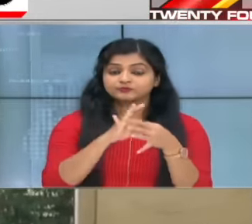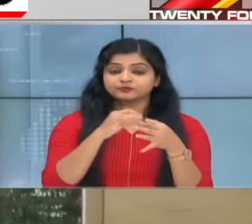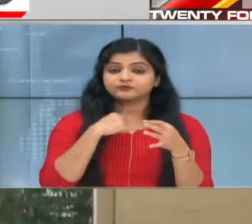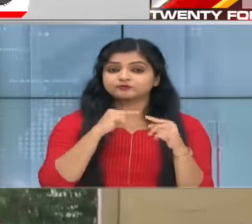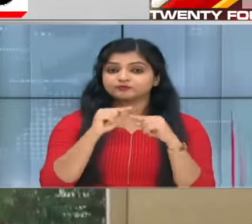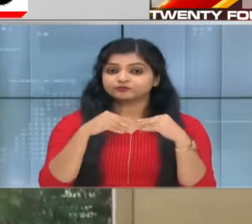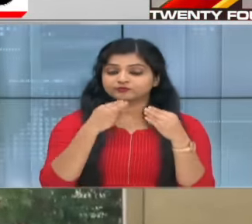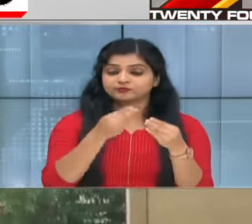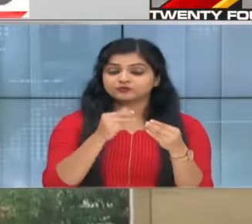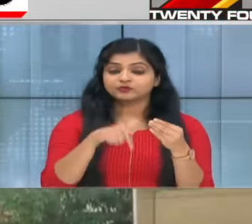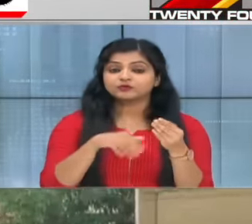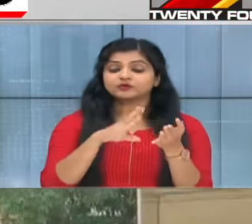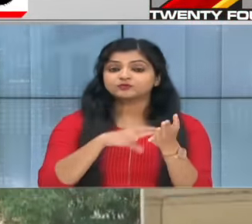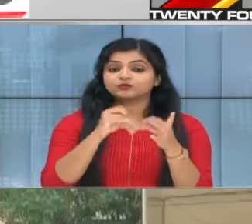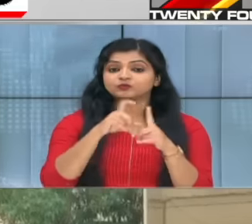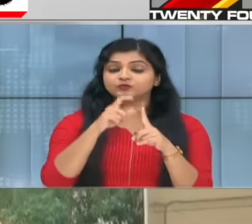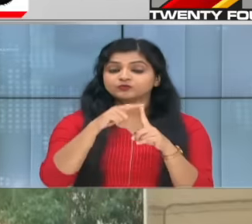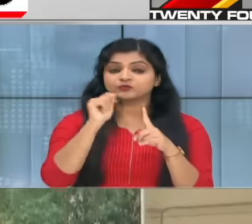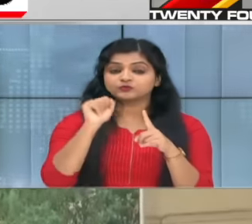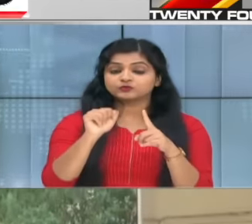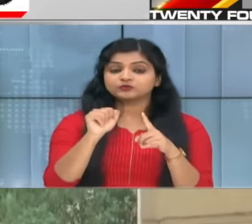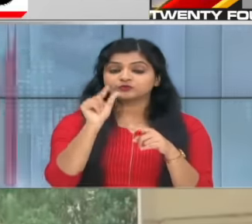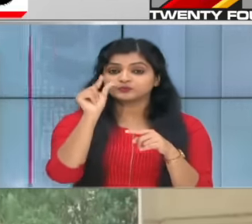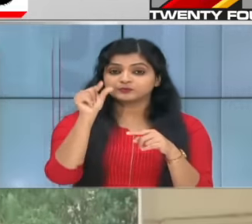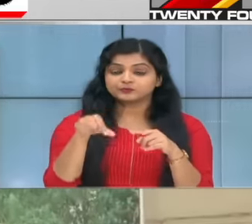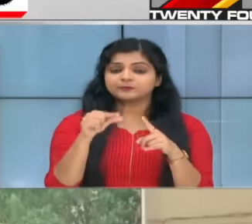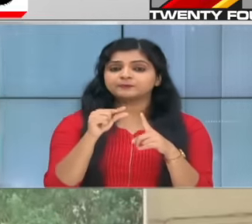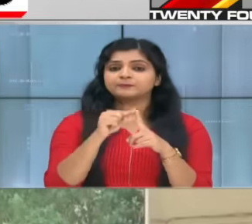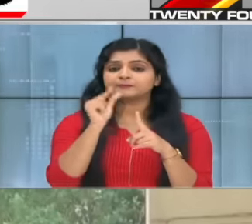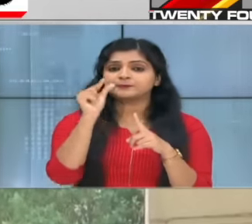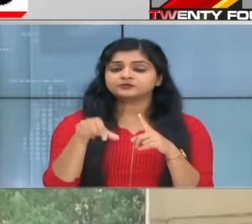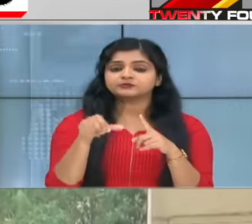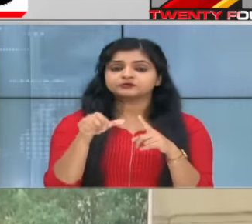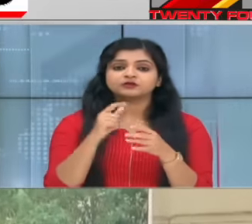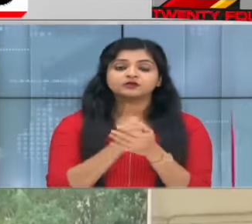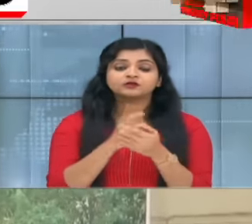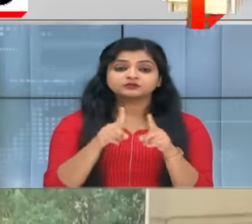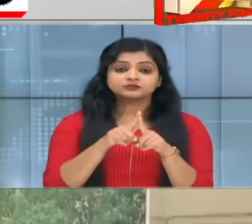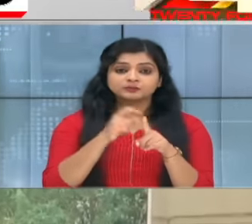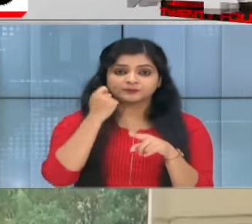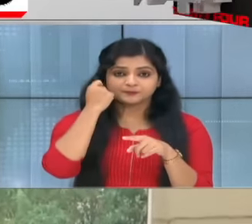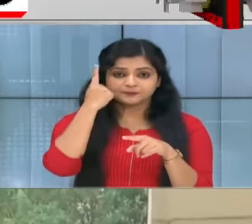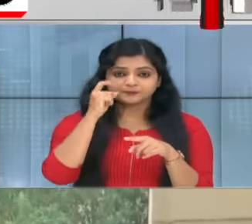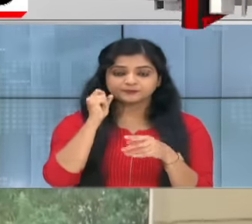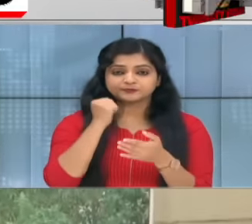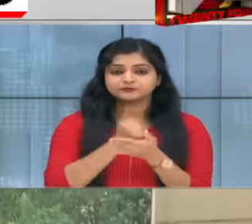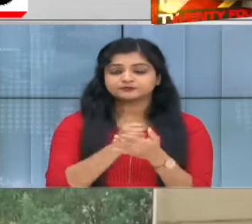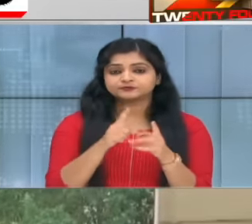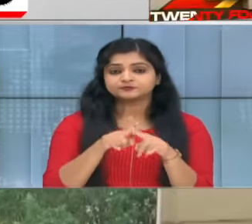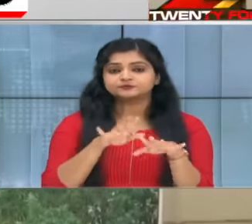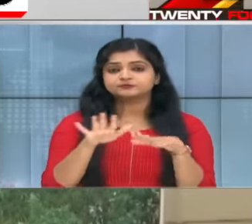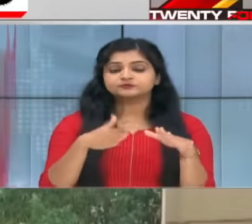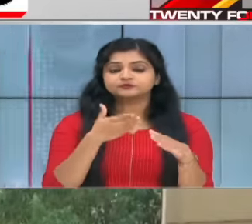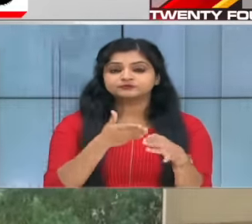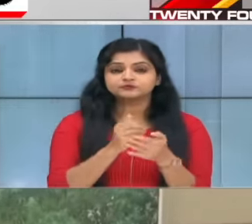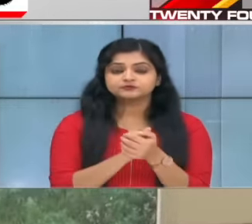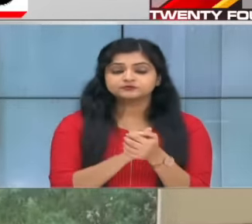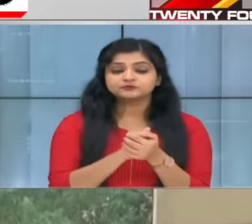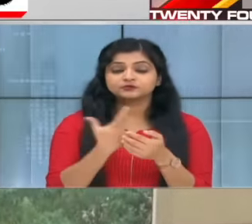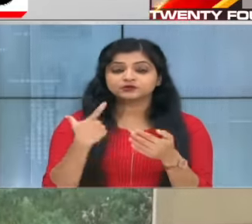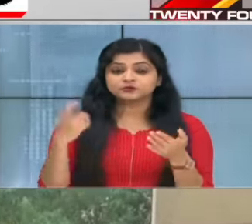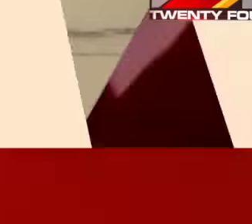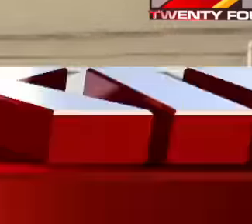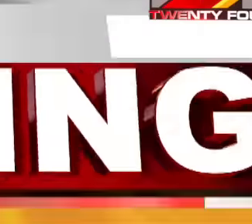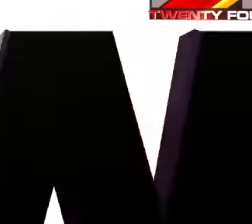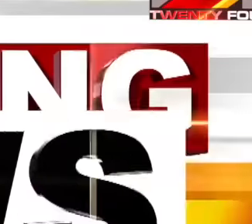നടത്തുമ്പോൾ അയാൾക്ക് എതിരെയുള്ള പരാമർശമാണ് അത് എന്ന് ബോധ്യപ്പെടേണ്ടത് ഉള്ള ഒരു സാഹചര്യമാണ് ഉള്ളത്. പരാതിക്കാരനും ആ